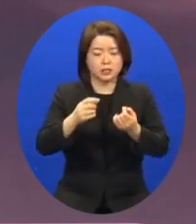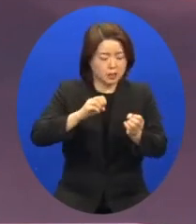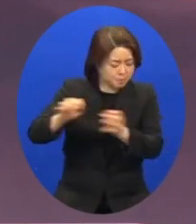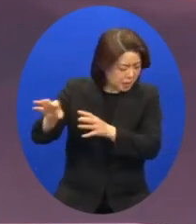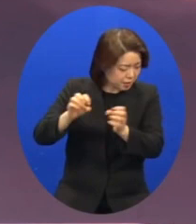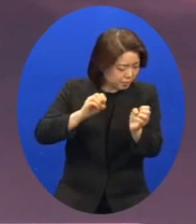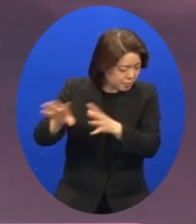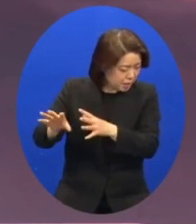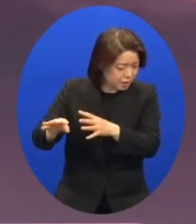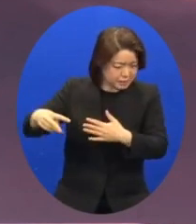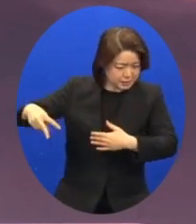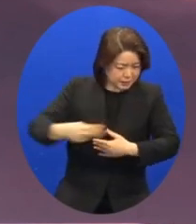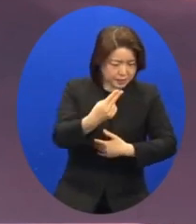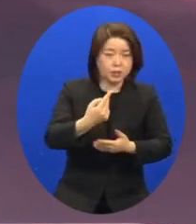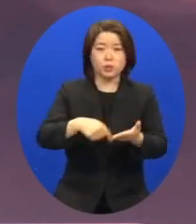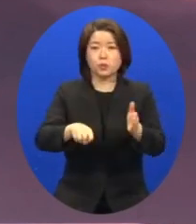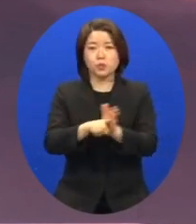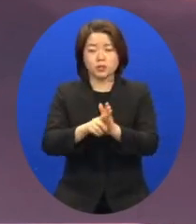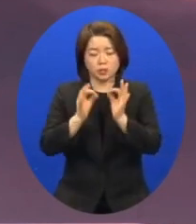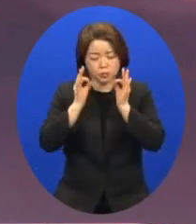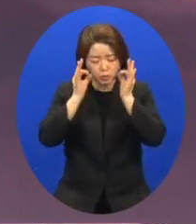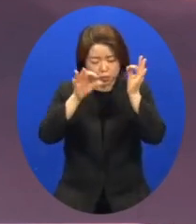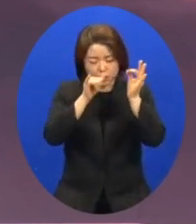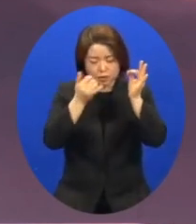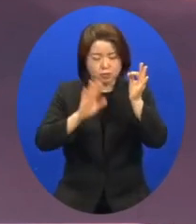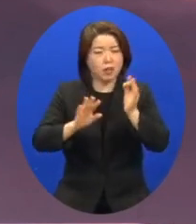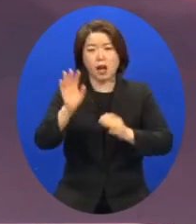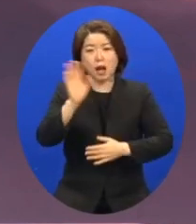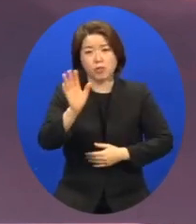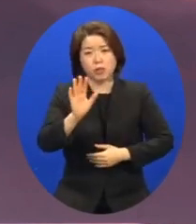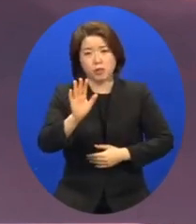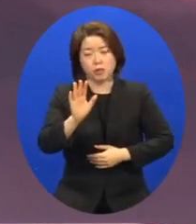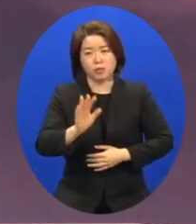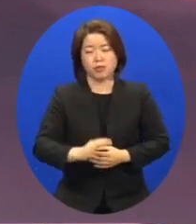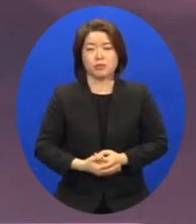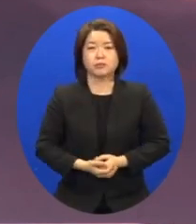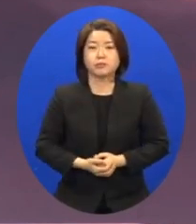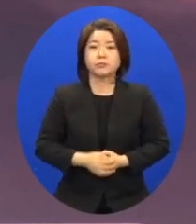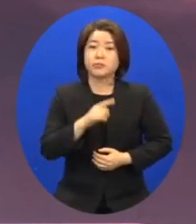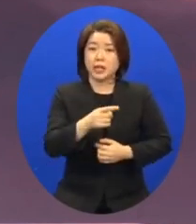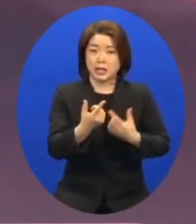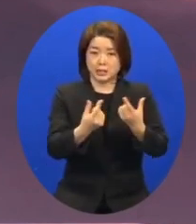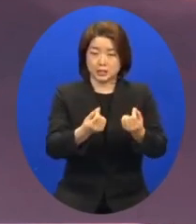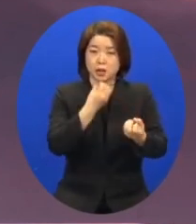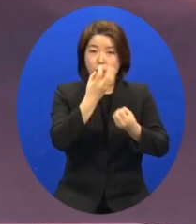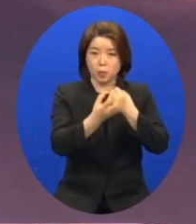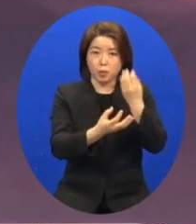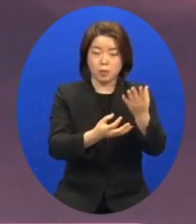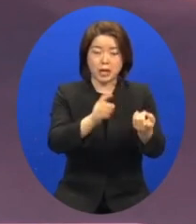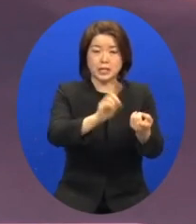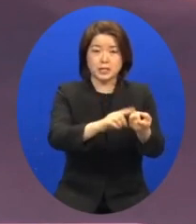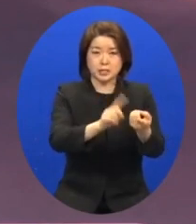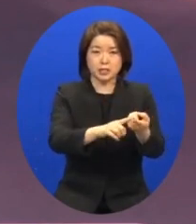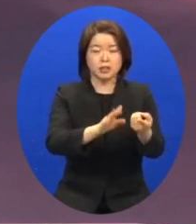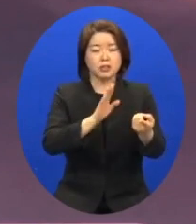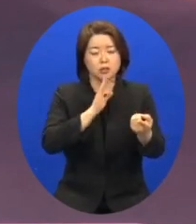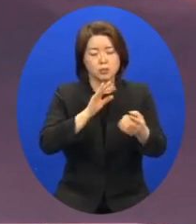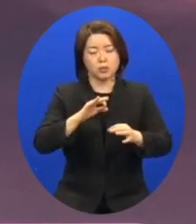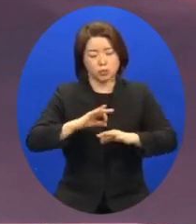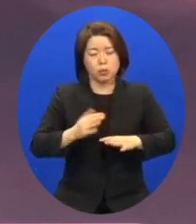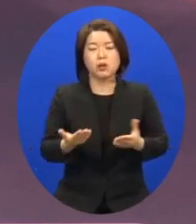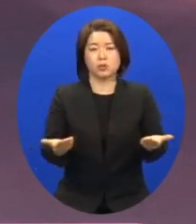버리려고 끊어 버리려고 노력을 하는데도 안 된다는 거예요 그런 고백을 하는 것 자체가 참 놀라운